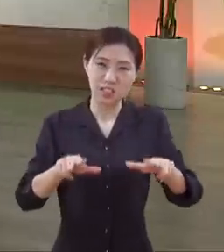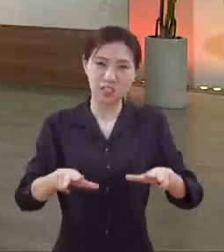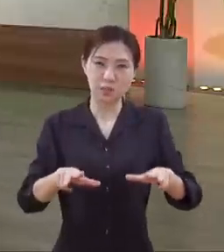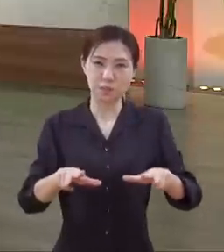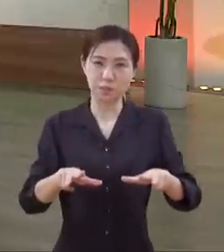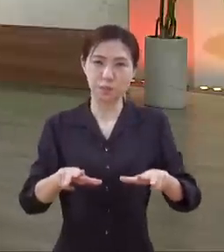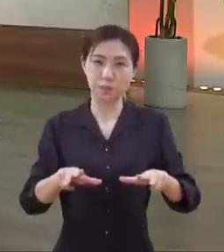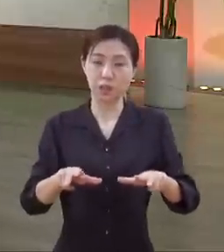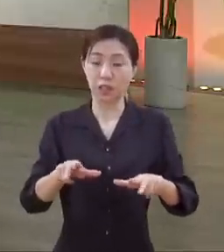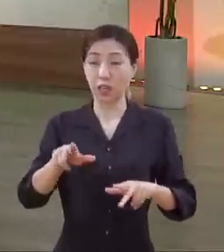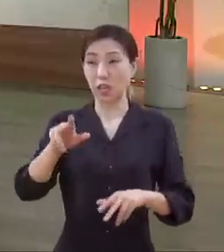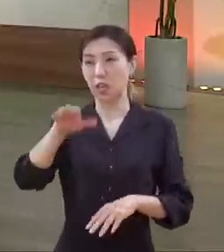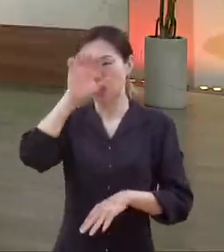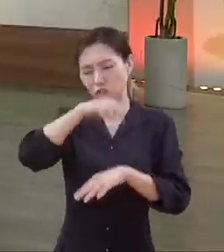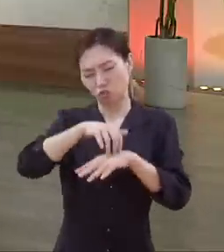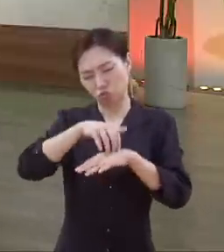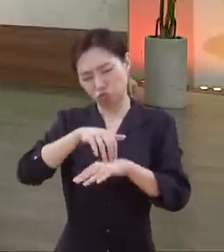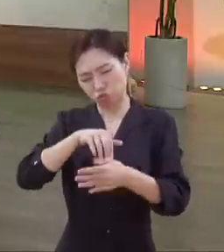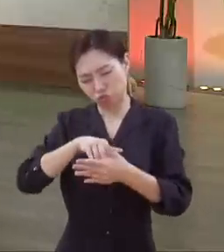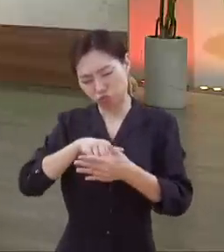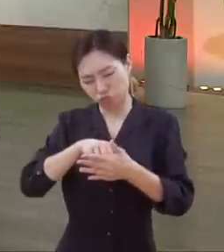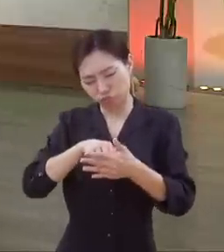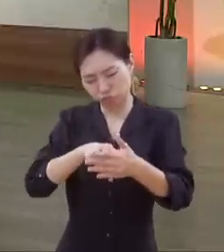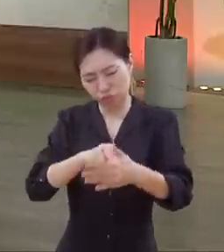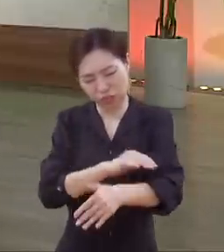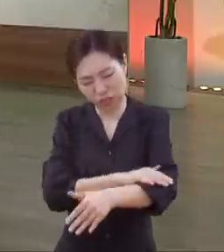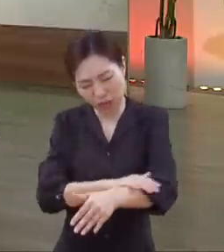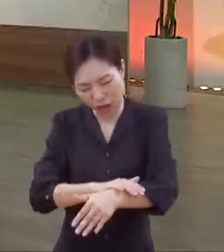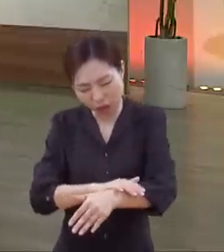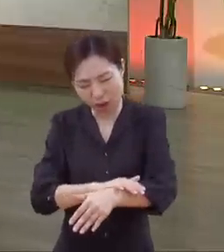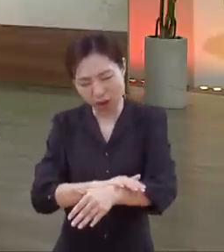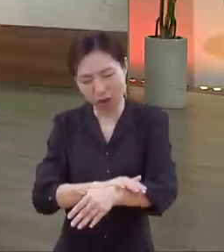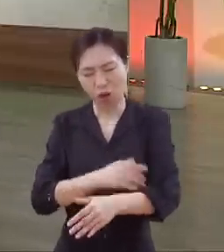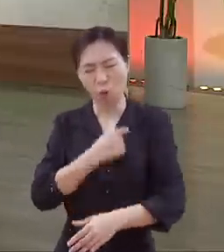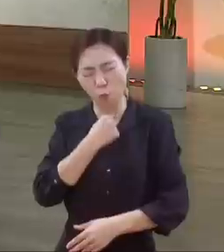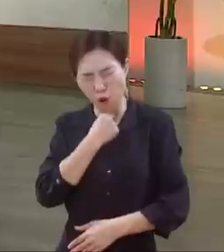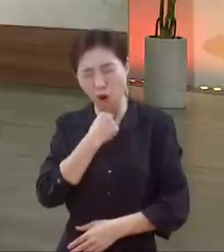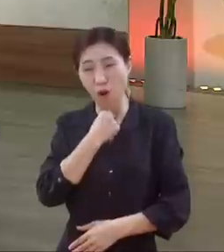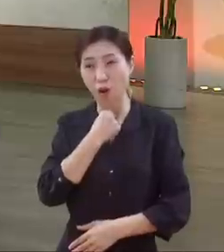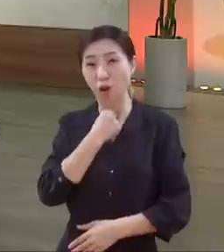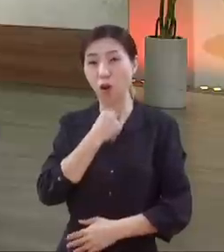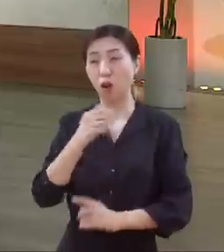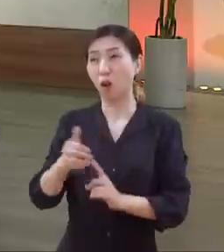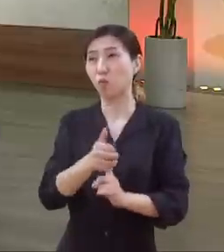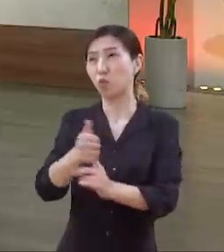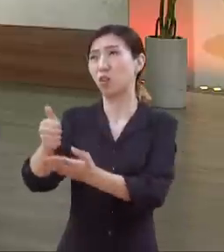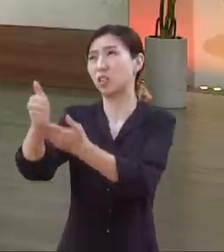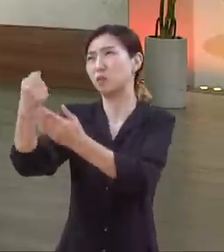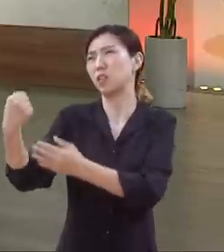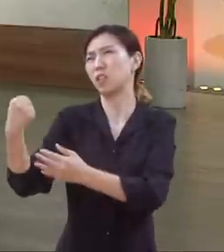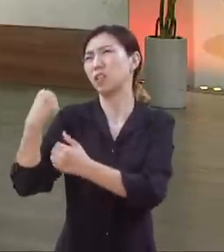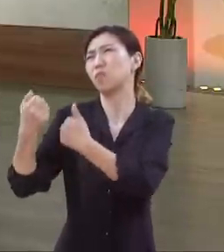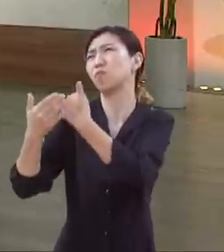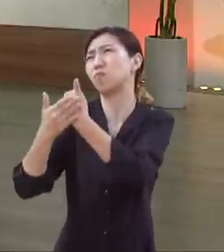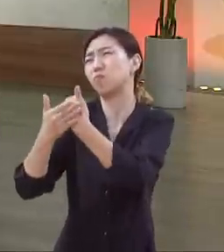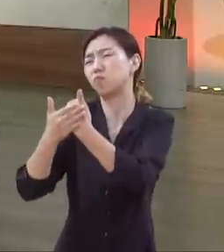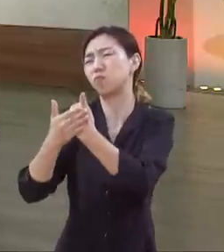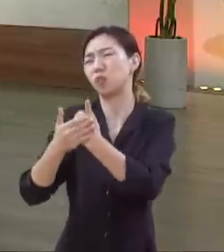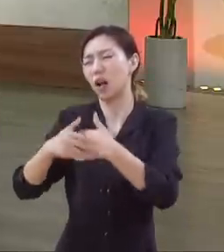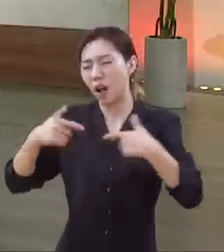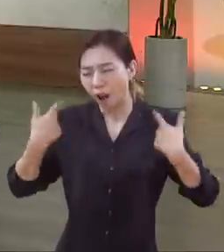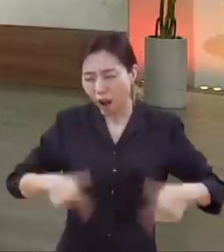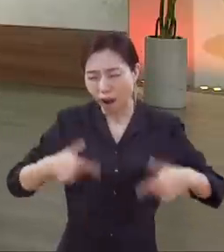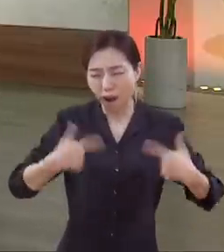잘 넘길 수 있도록 저에게 힘을 주십시오 부처님하고 간절한 마음으로 이렇게 자나깨나